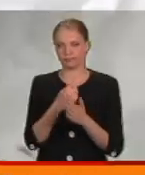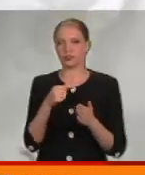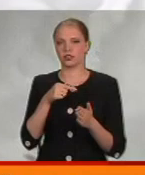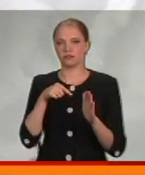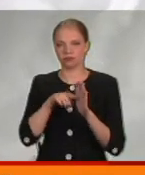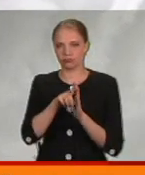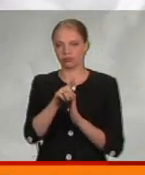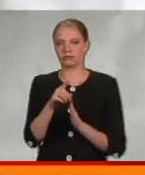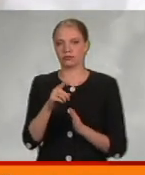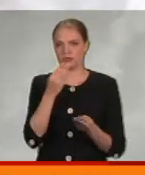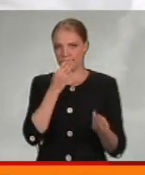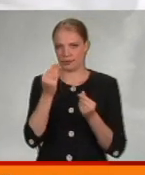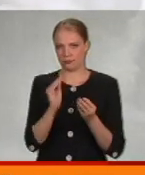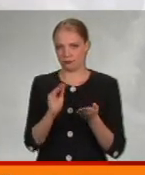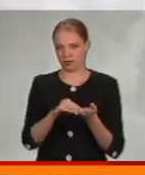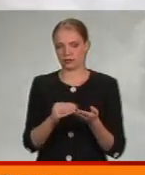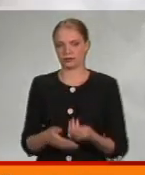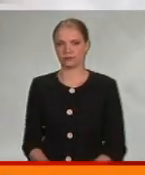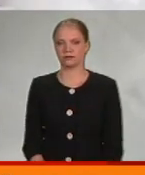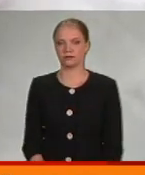нього проводять імплант.